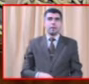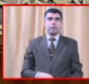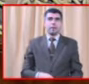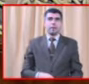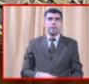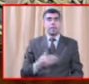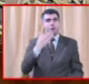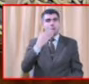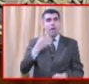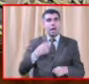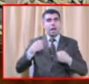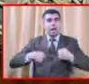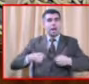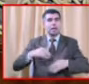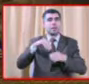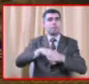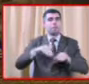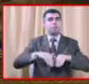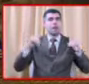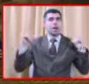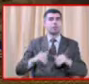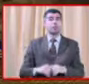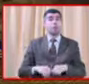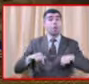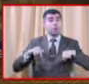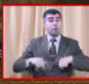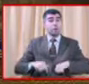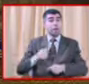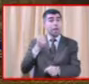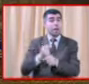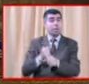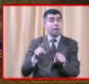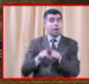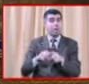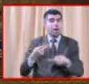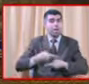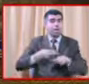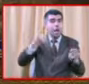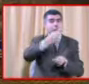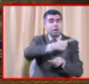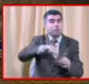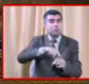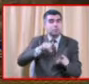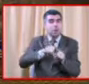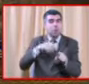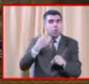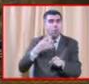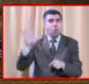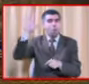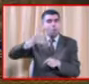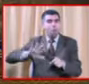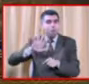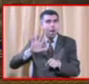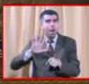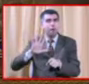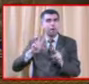شكرا سيد الرئيس. سيد الوزير، يتم توزيع عروض تشغيل وطنية وأجنبية من طرف وكالة إنعاش